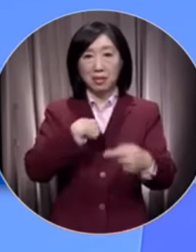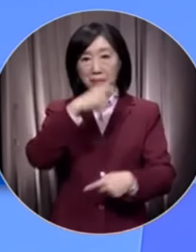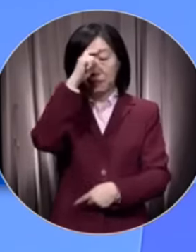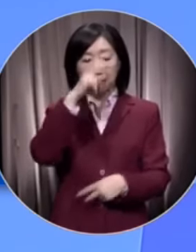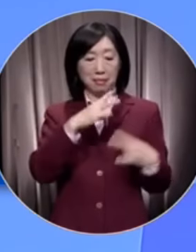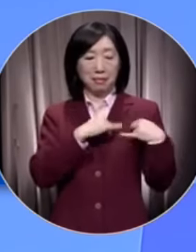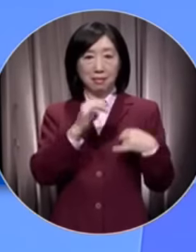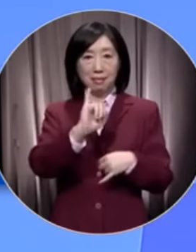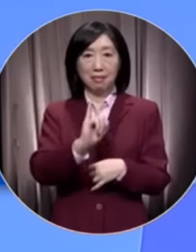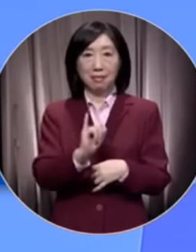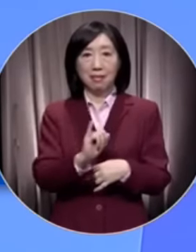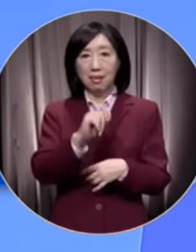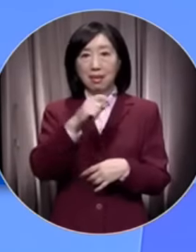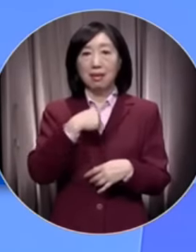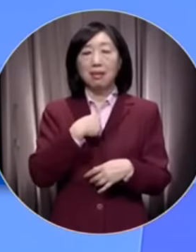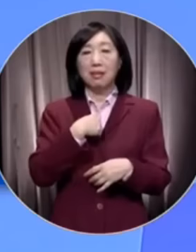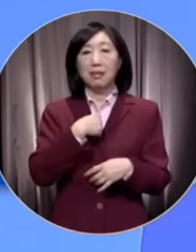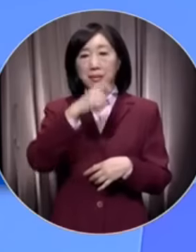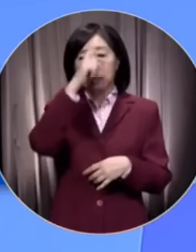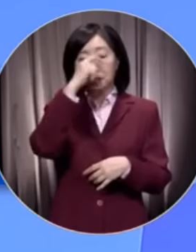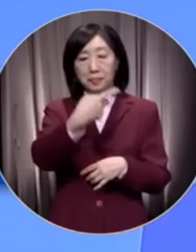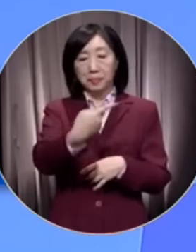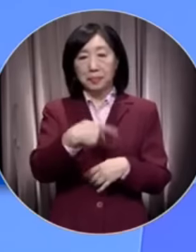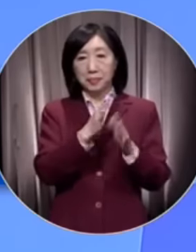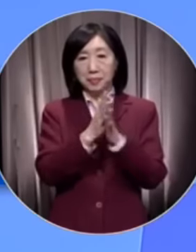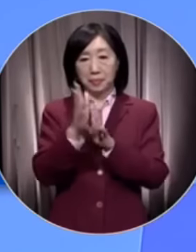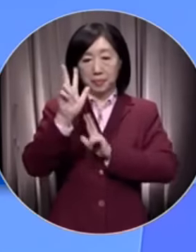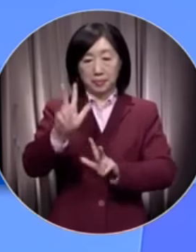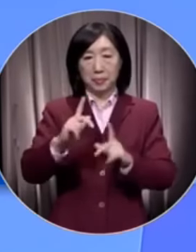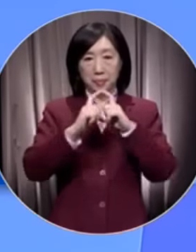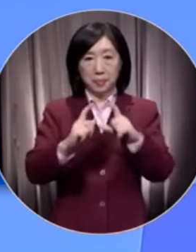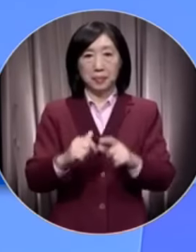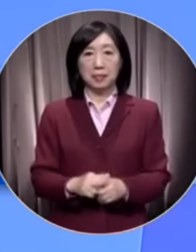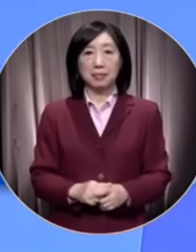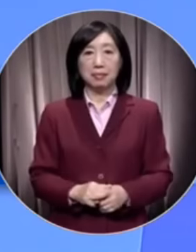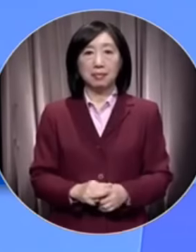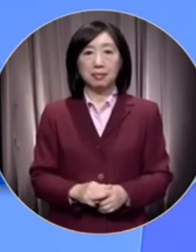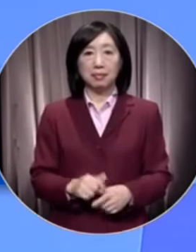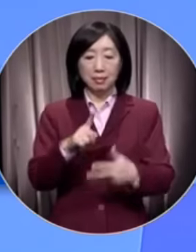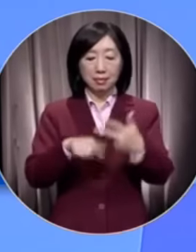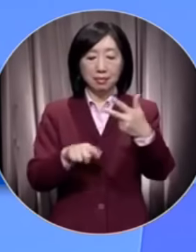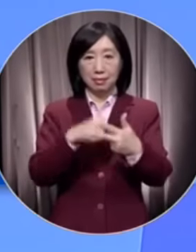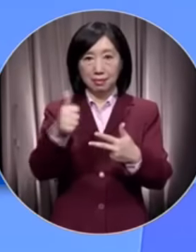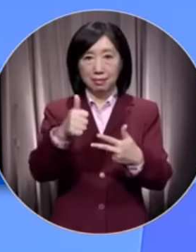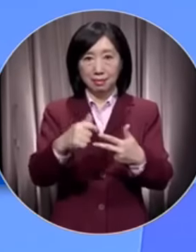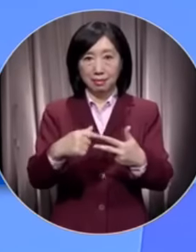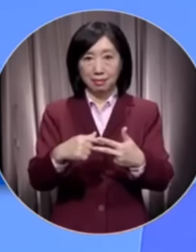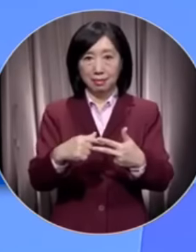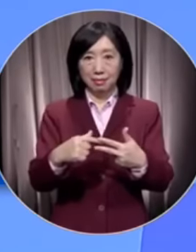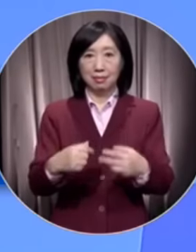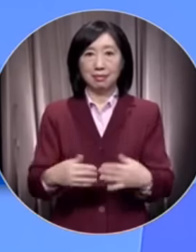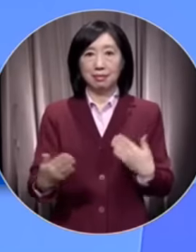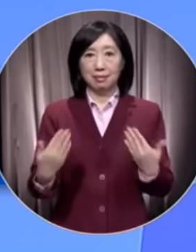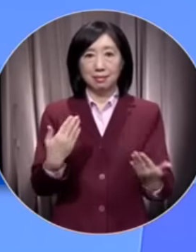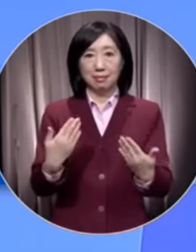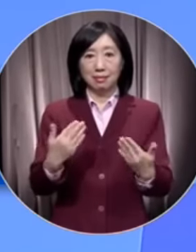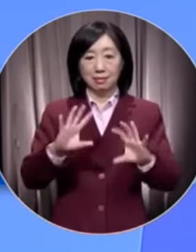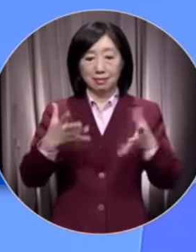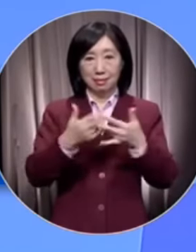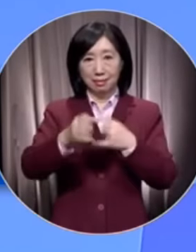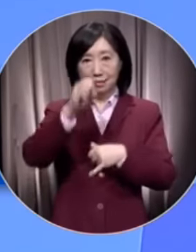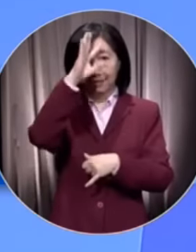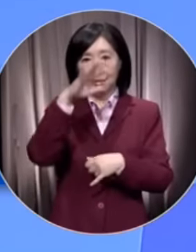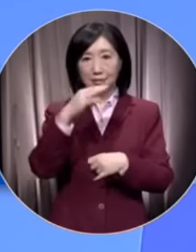大家非常务实真诚地回答所有的问题。朱立伦深刻的了解国民